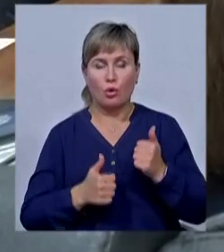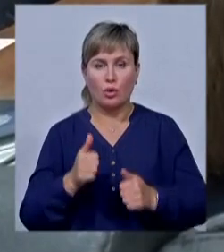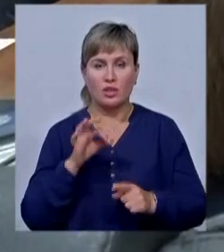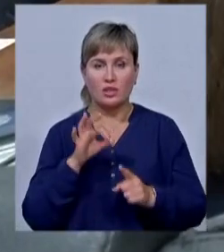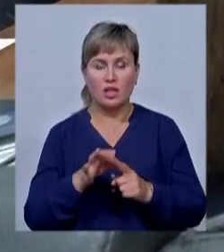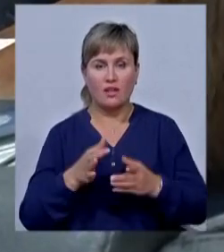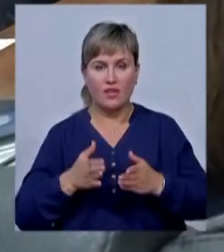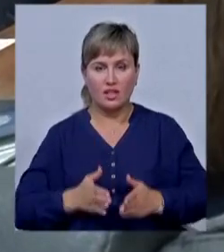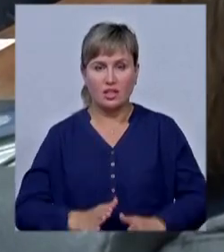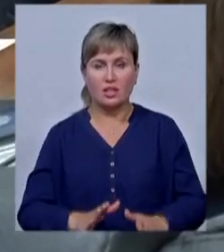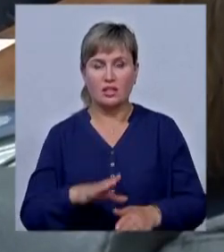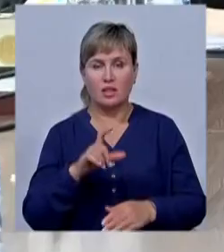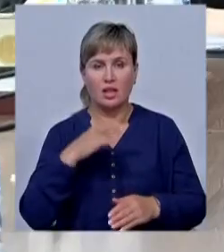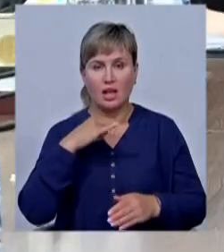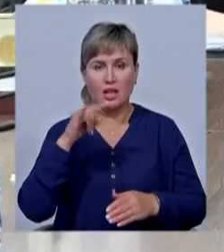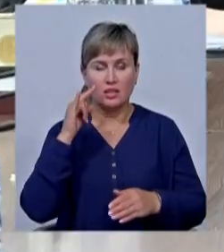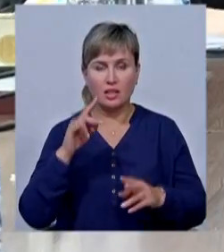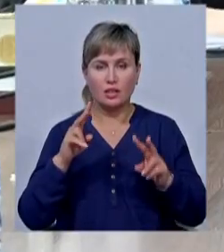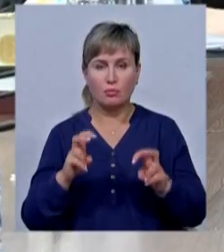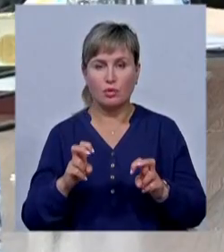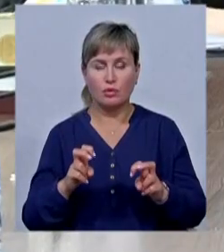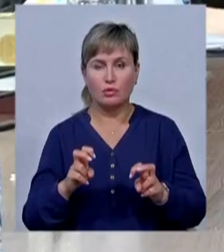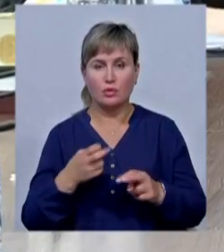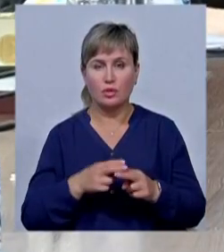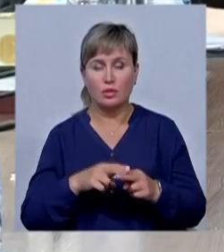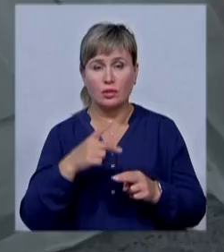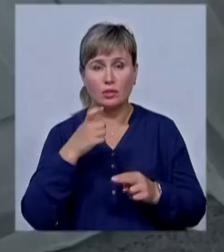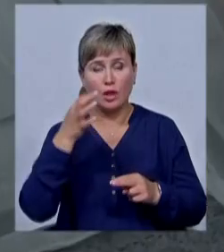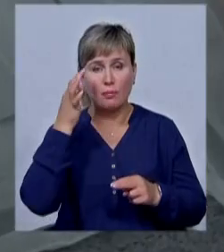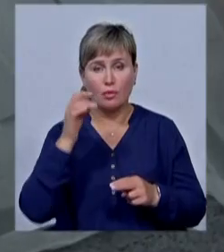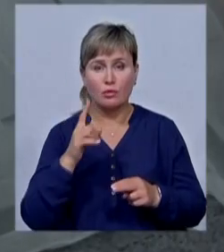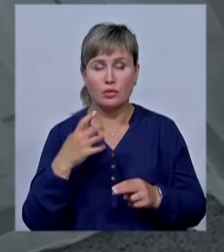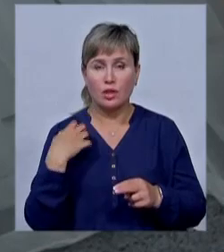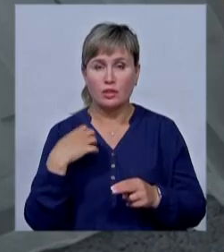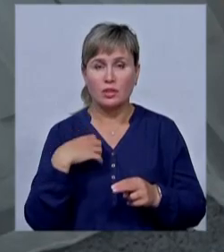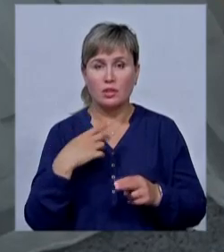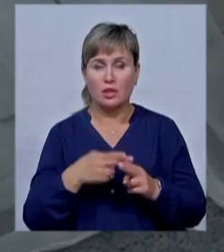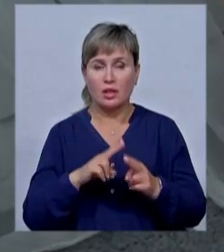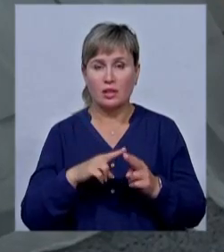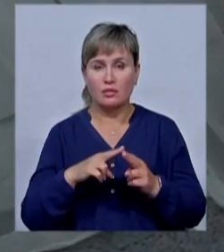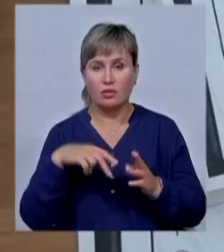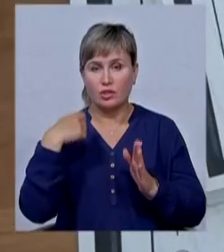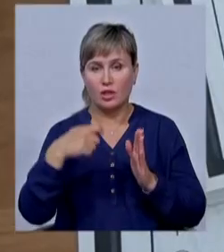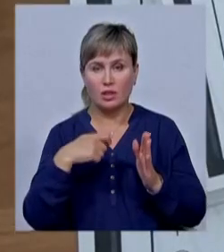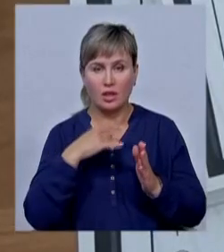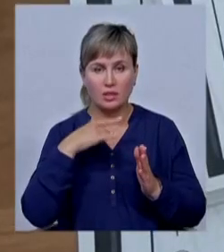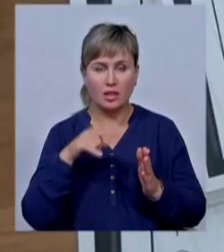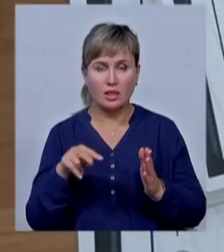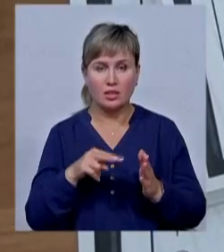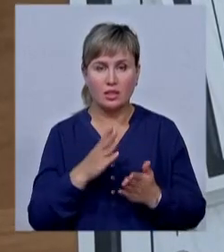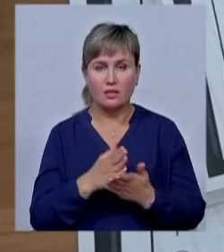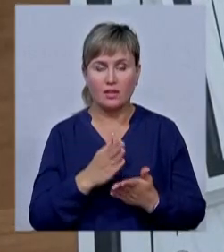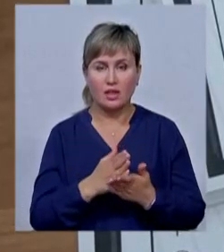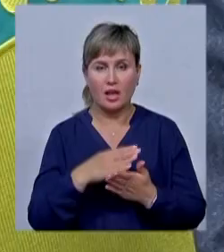на возрождение жанров казахской прозы. Уместно напомнить, что родоначальником детективного жанра в казахской литературе является